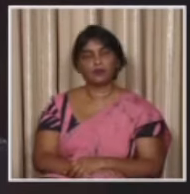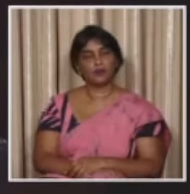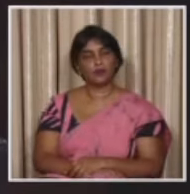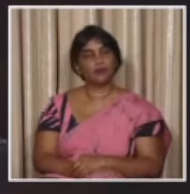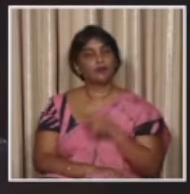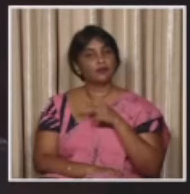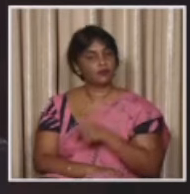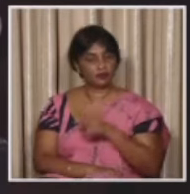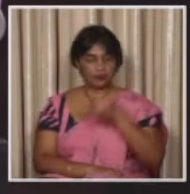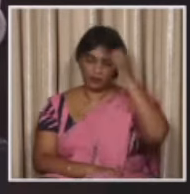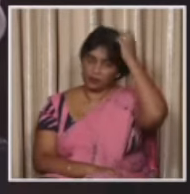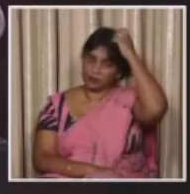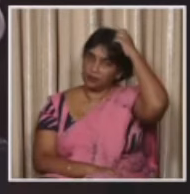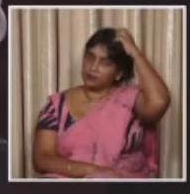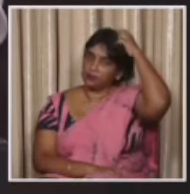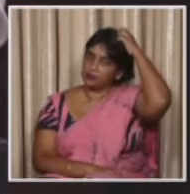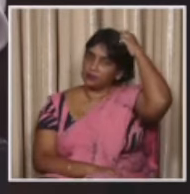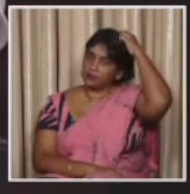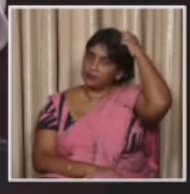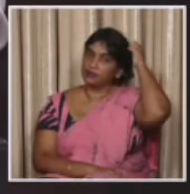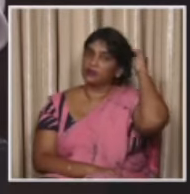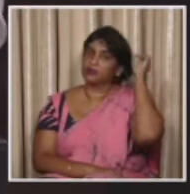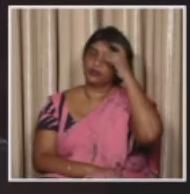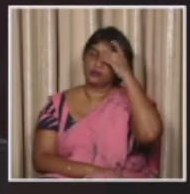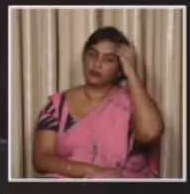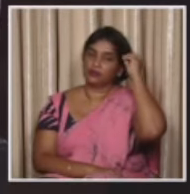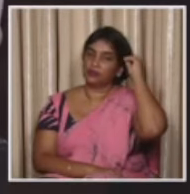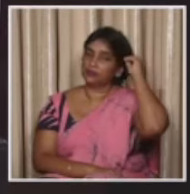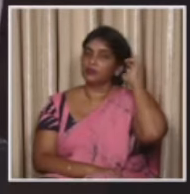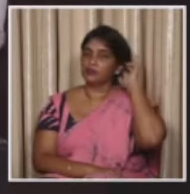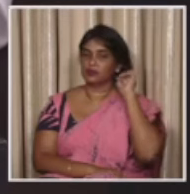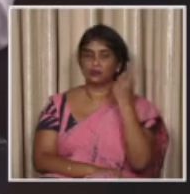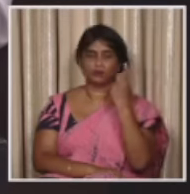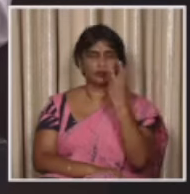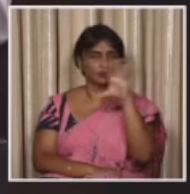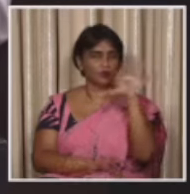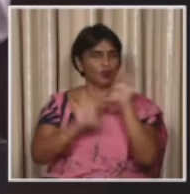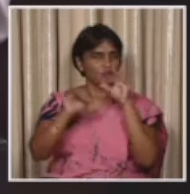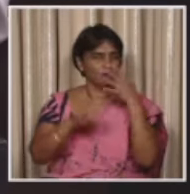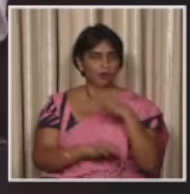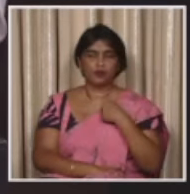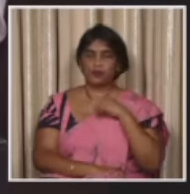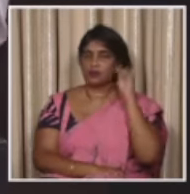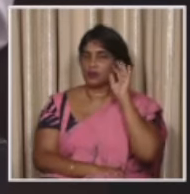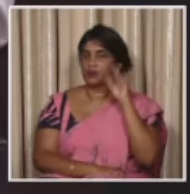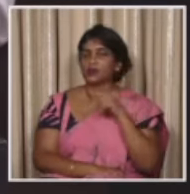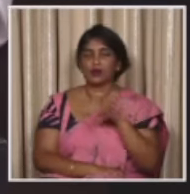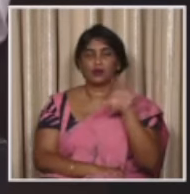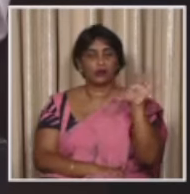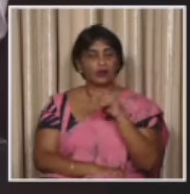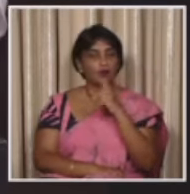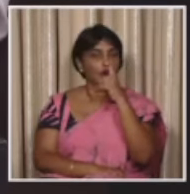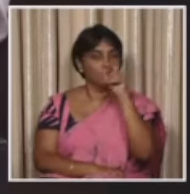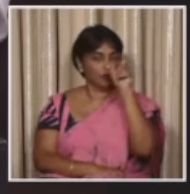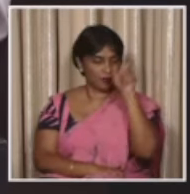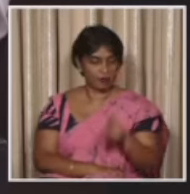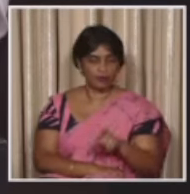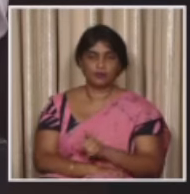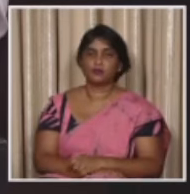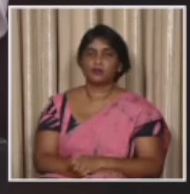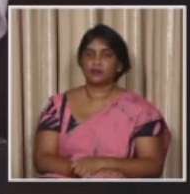දැන් මේකේ කීප දෙනෙක් පත් කරලක් තියෙනවා. අපිට දැනගන්න ලැබිලා තිබෙනවා. මේකේ පත් කරපු එක පුද්ගලෙක්